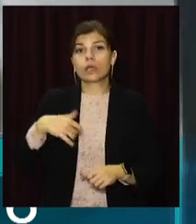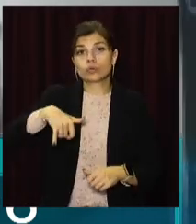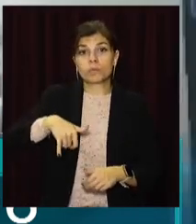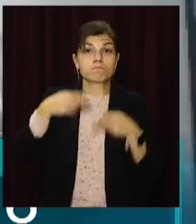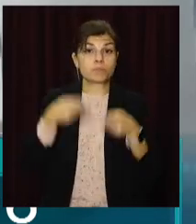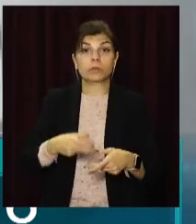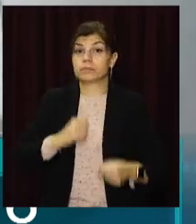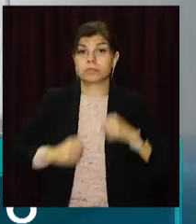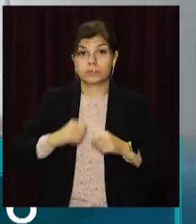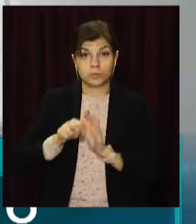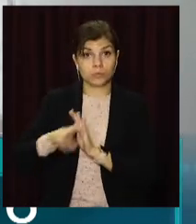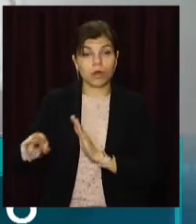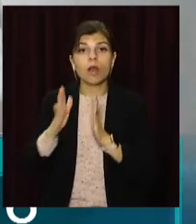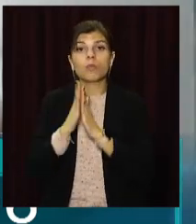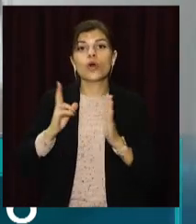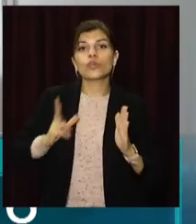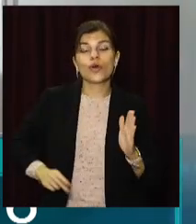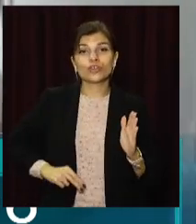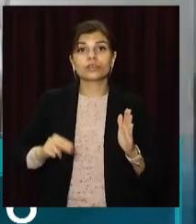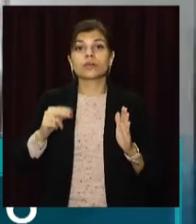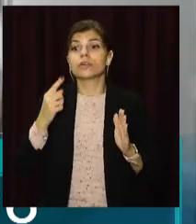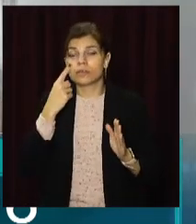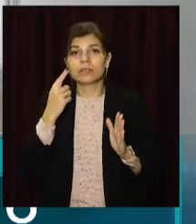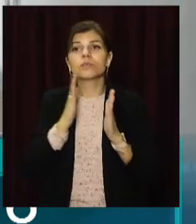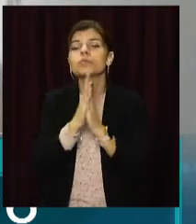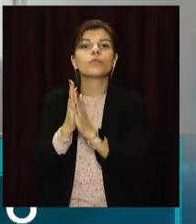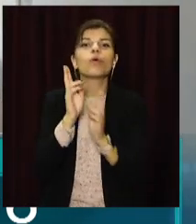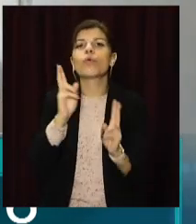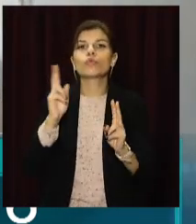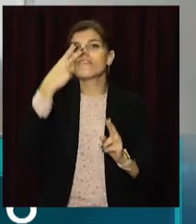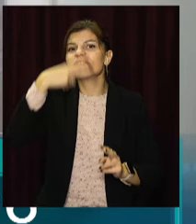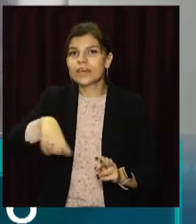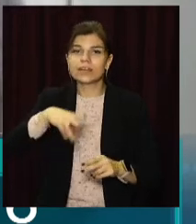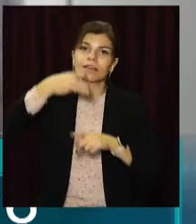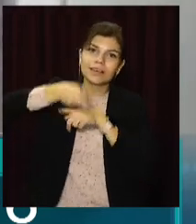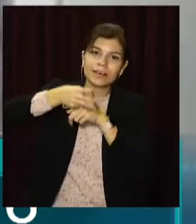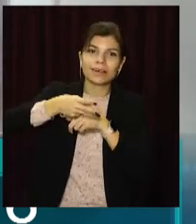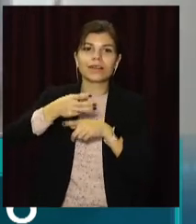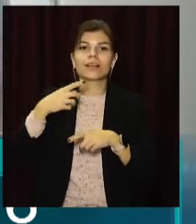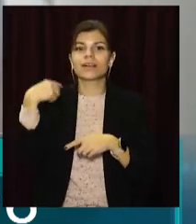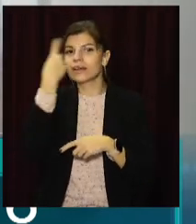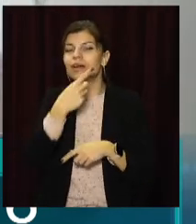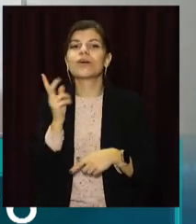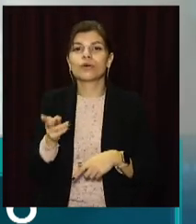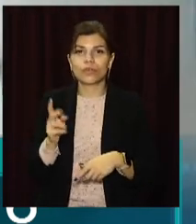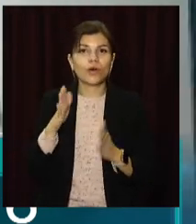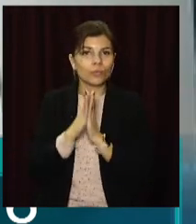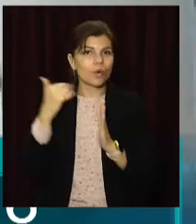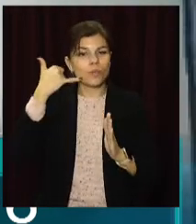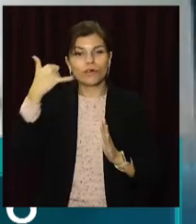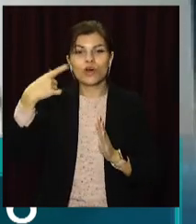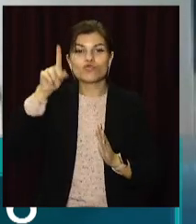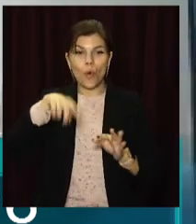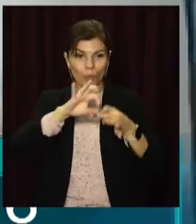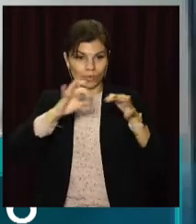зловмисника у соцмережах просить донька потерпілого. Якщо маєте інформацію про місце знаходження чоловіка, телефонуйте за номером, який бачите